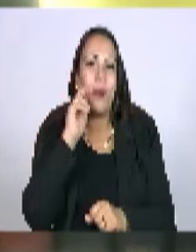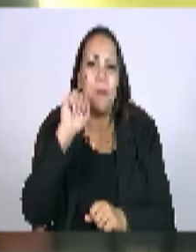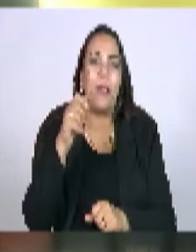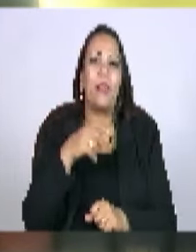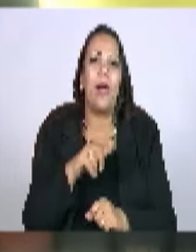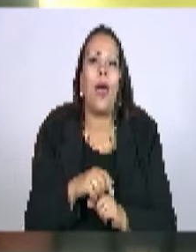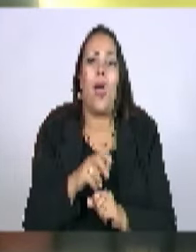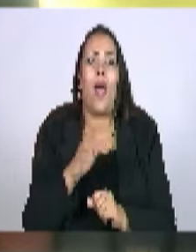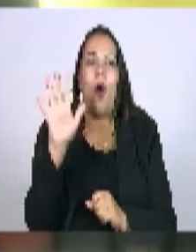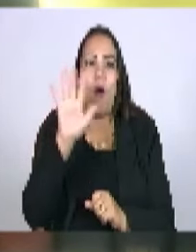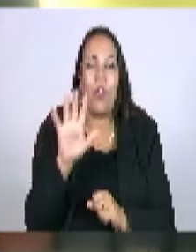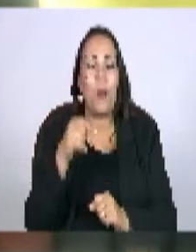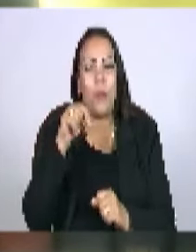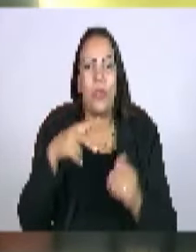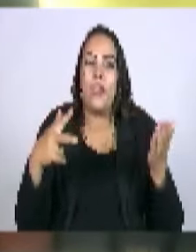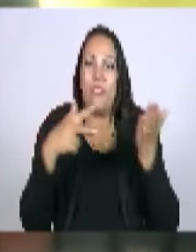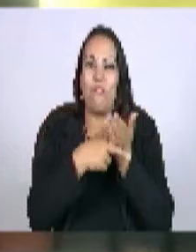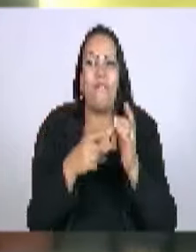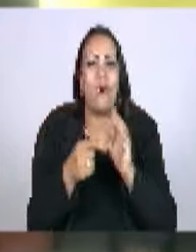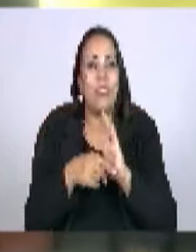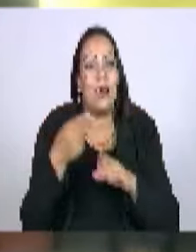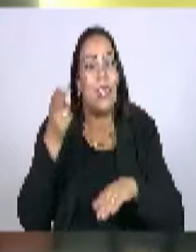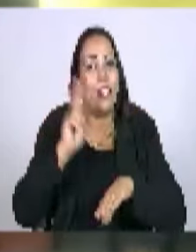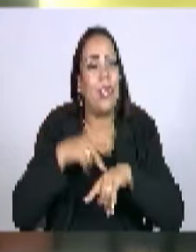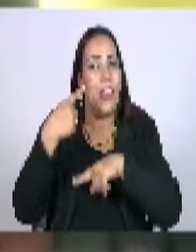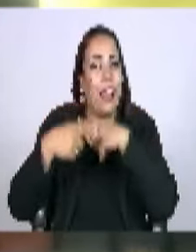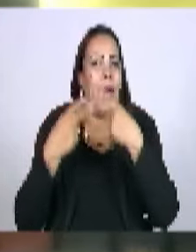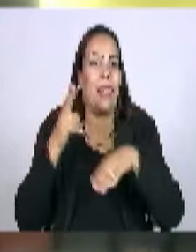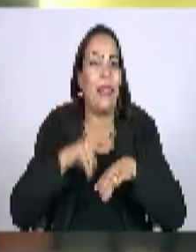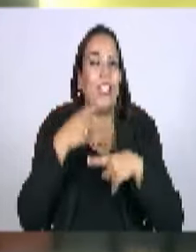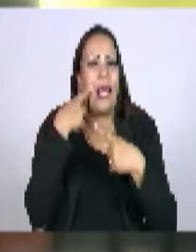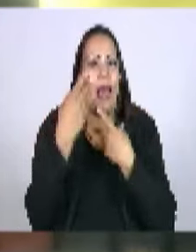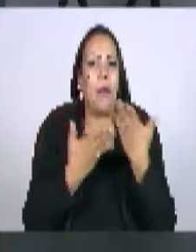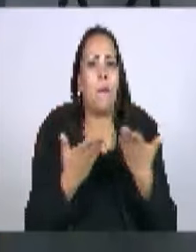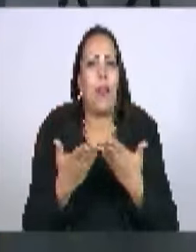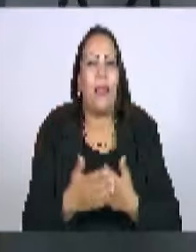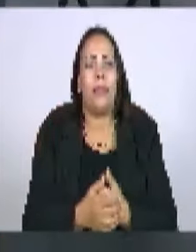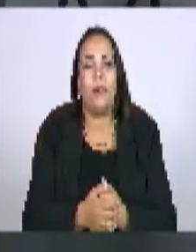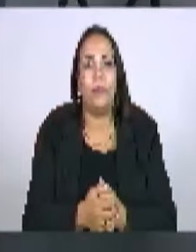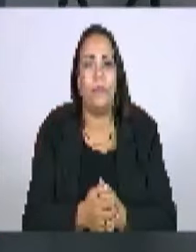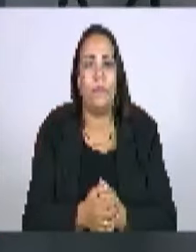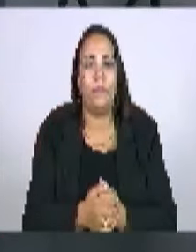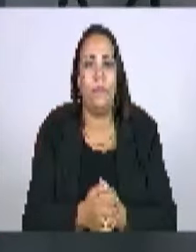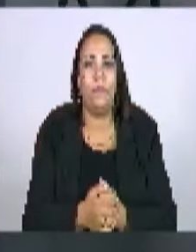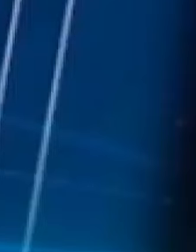تايمز نخرج لفاصل ونعود لاستكمال فقرات هذه الحلقه